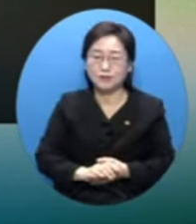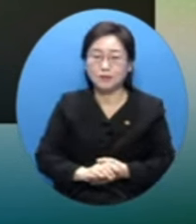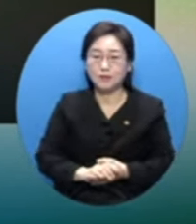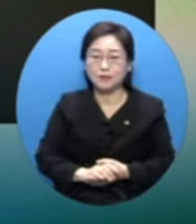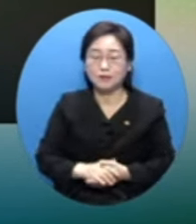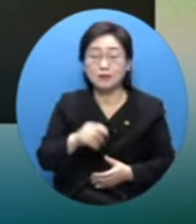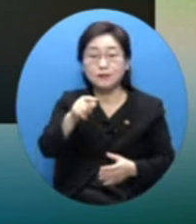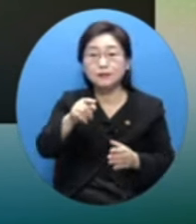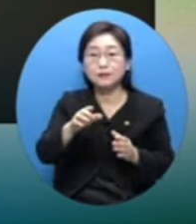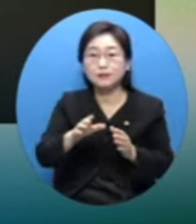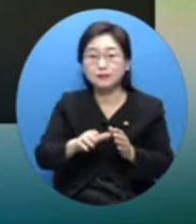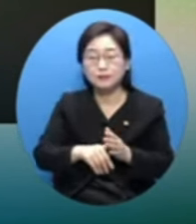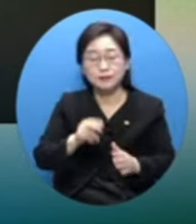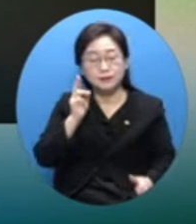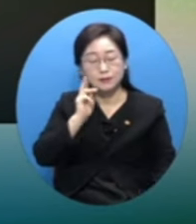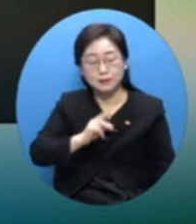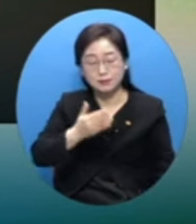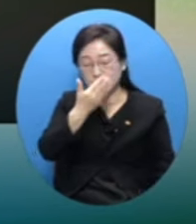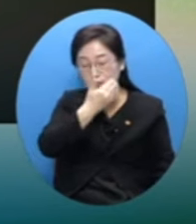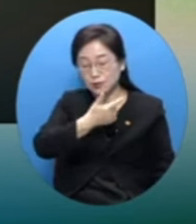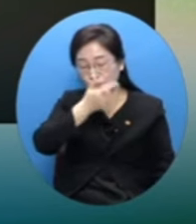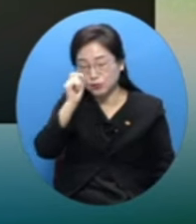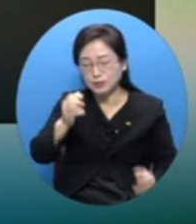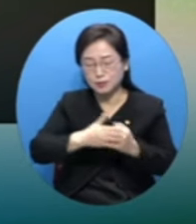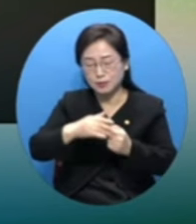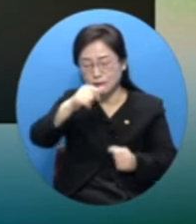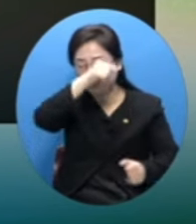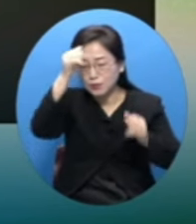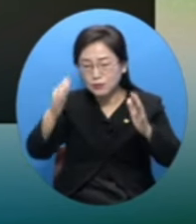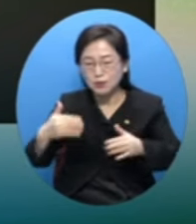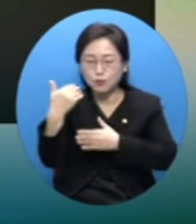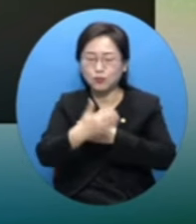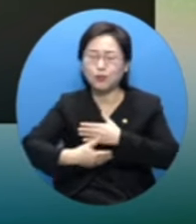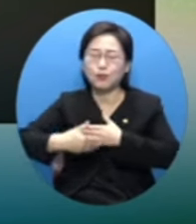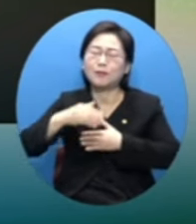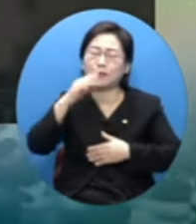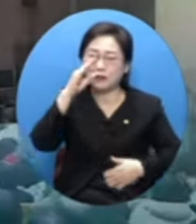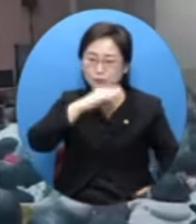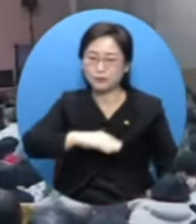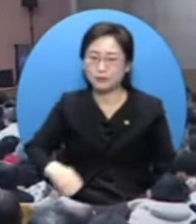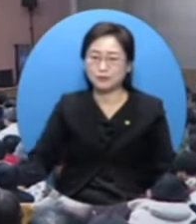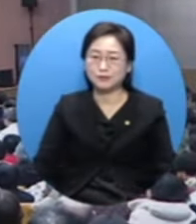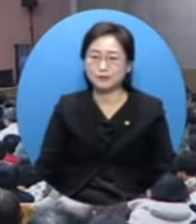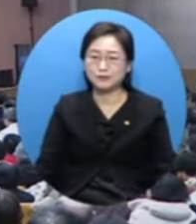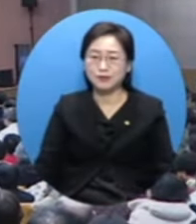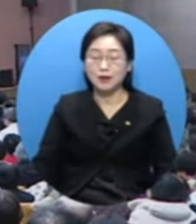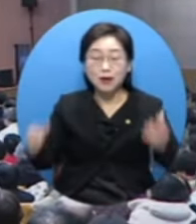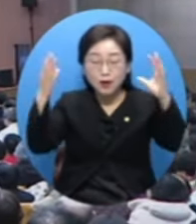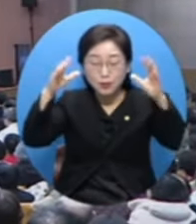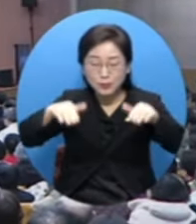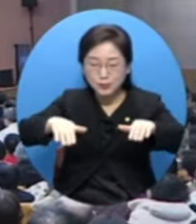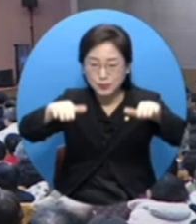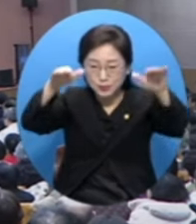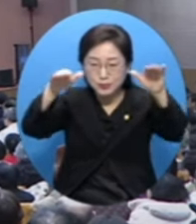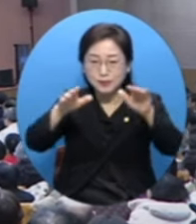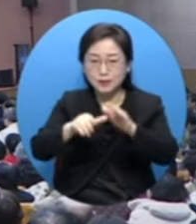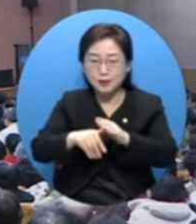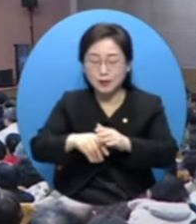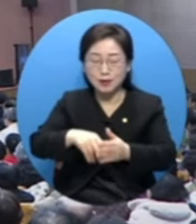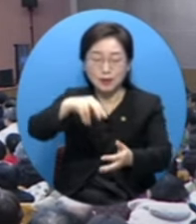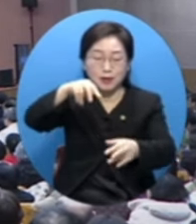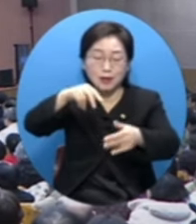그때 극심한 영양실조로 인해서 평생 몸이 건강하지 않았습니다. 그래서 어릴 때 자라면서 발레도